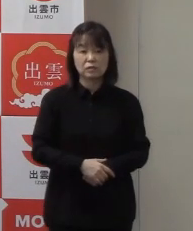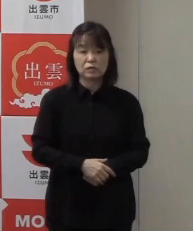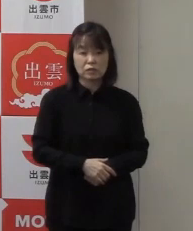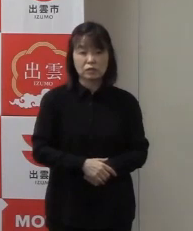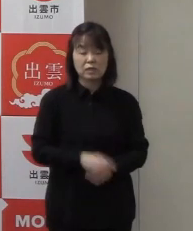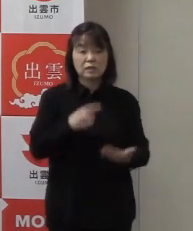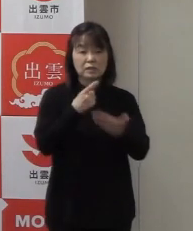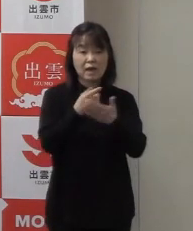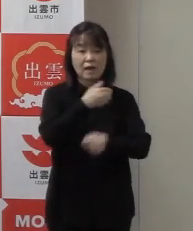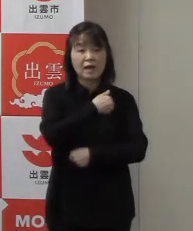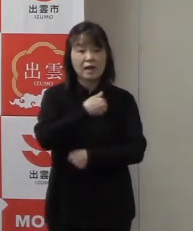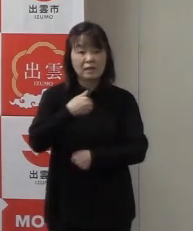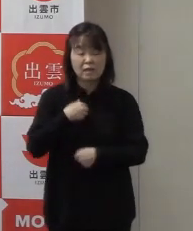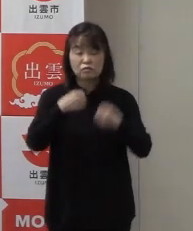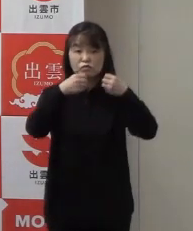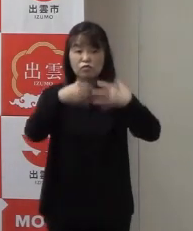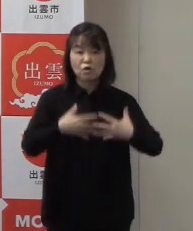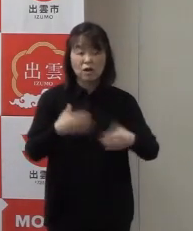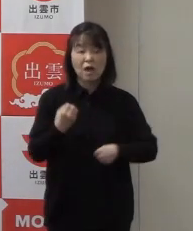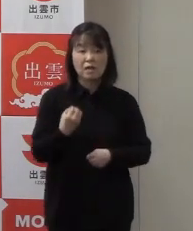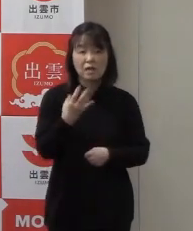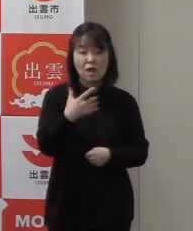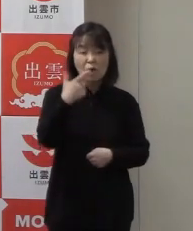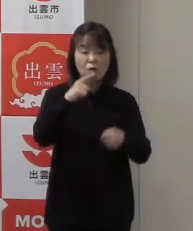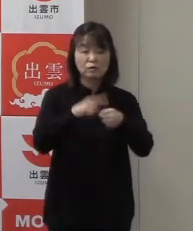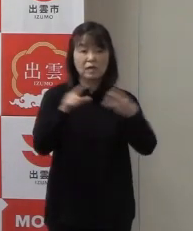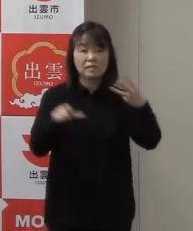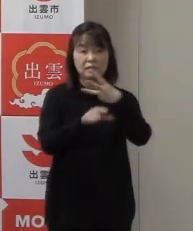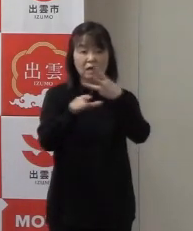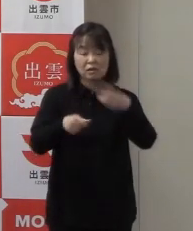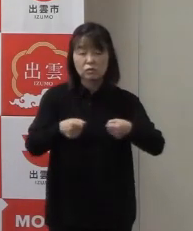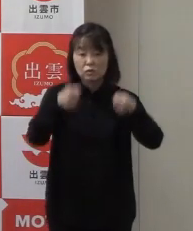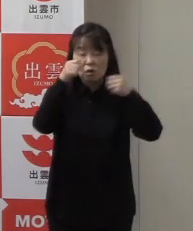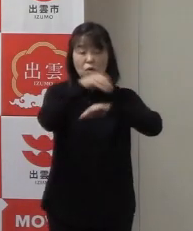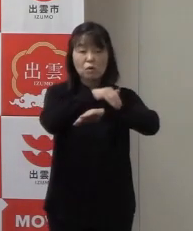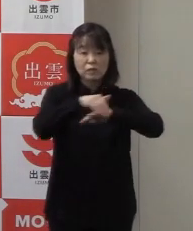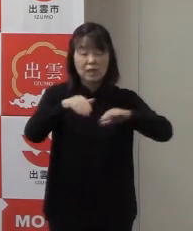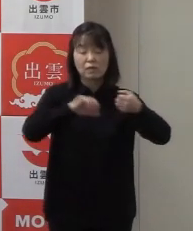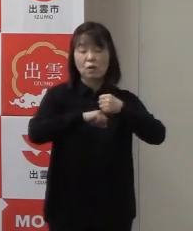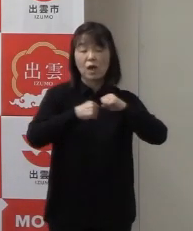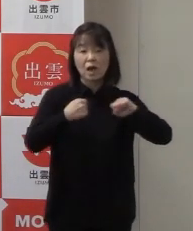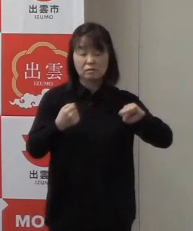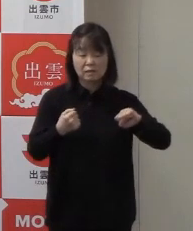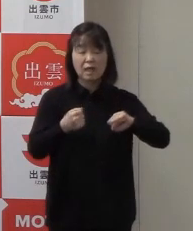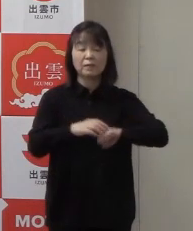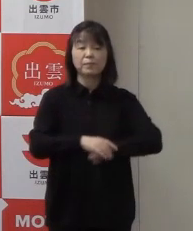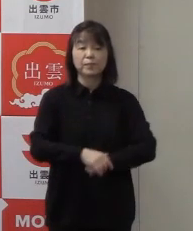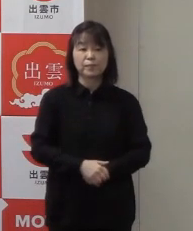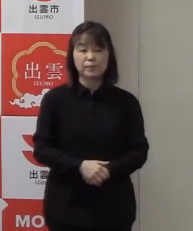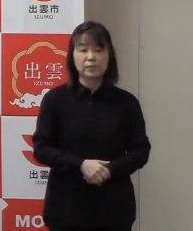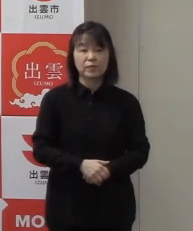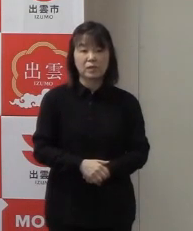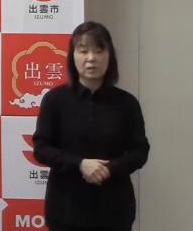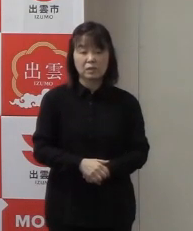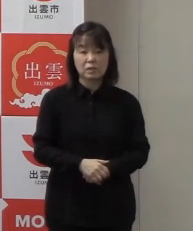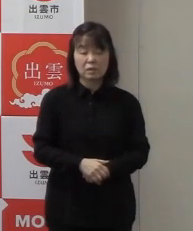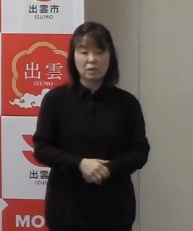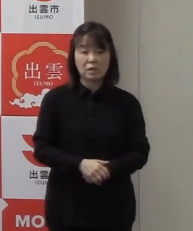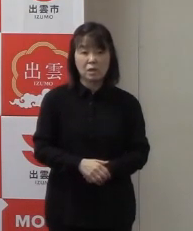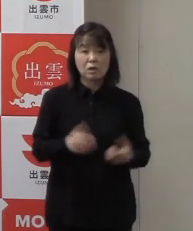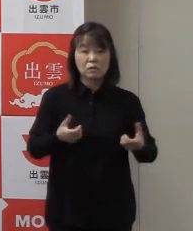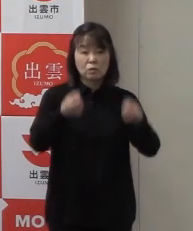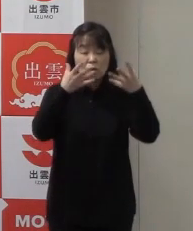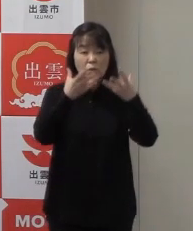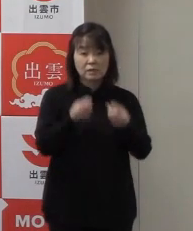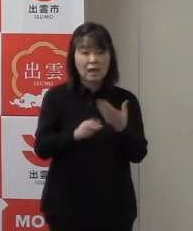者についてはですね、令和6年3月卒業予定の学生、また今卒業後未就職の